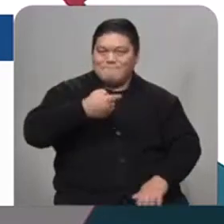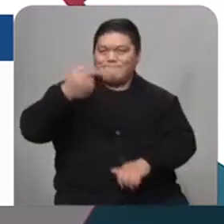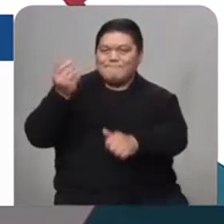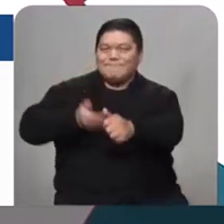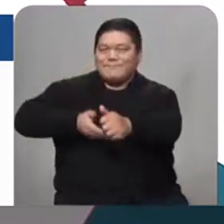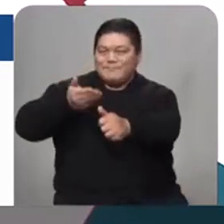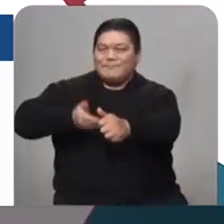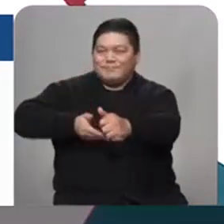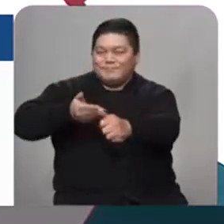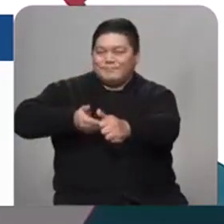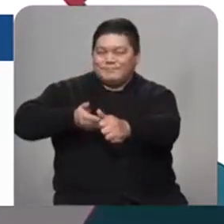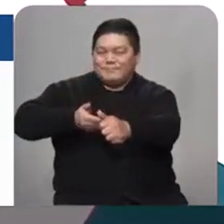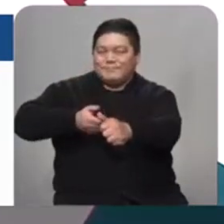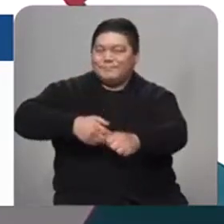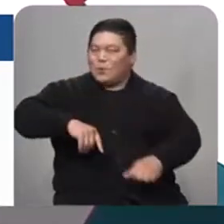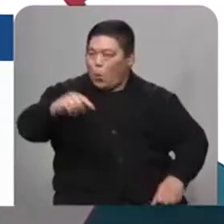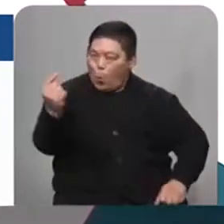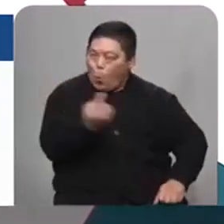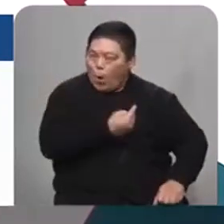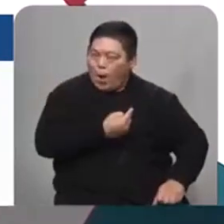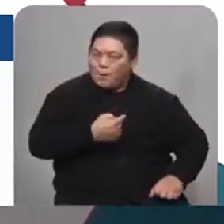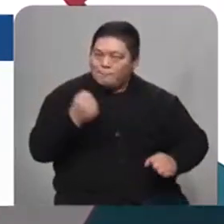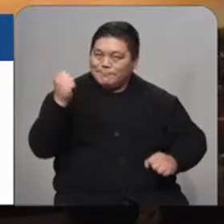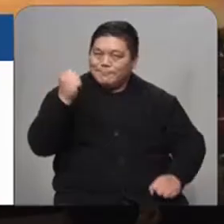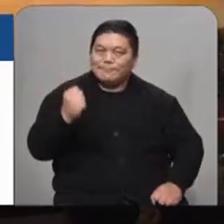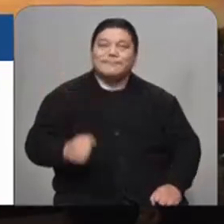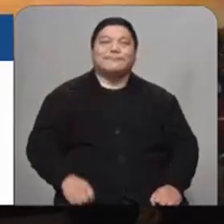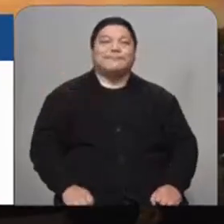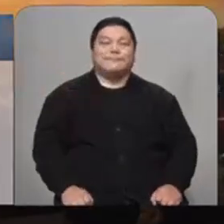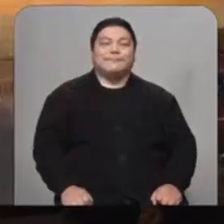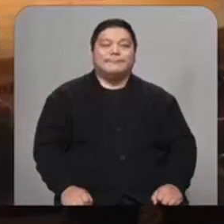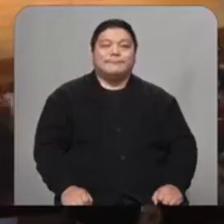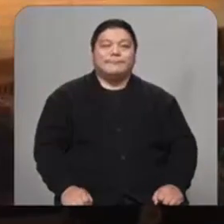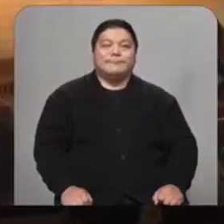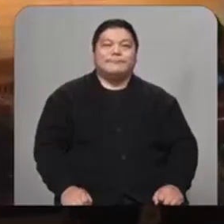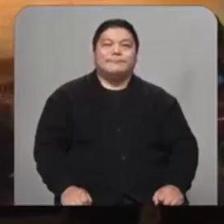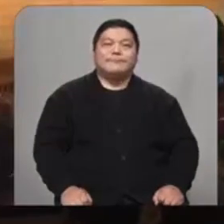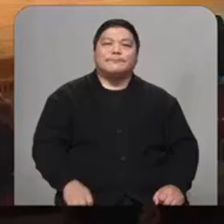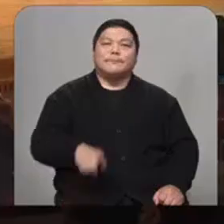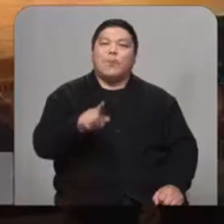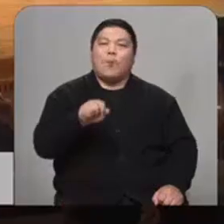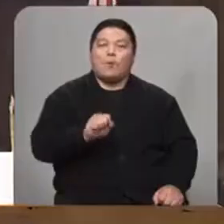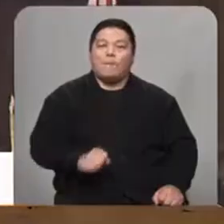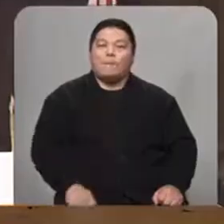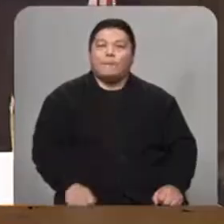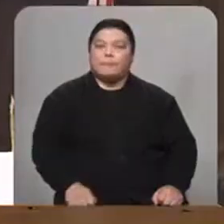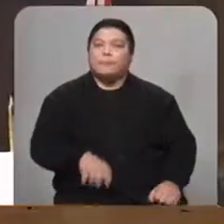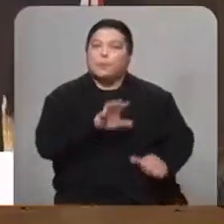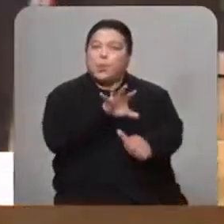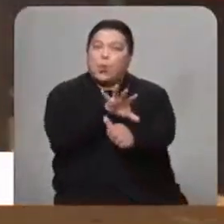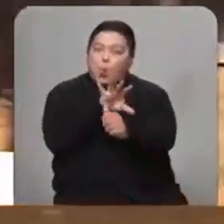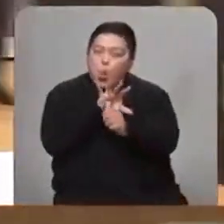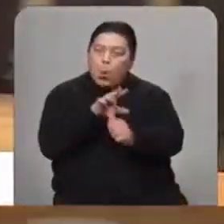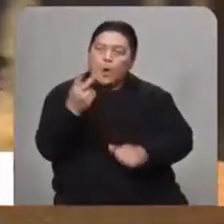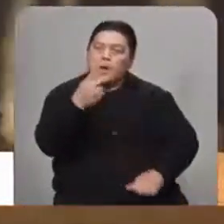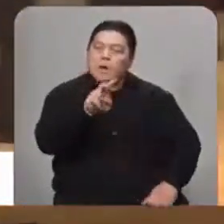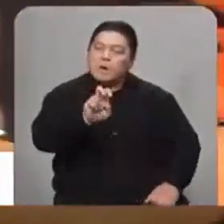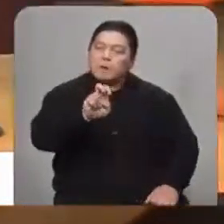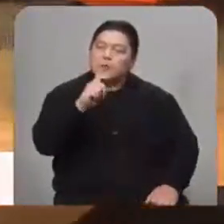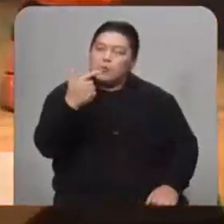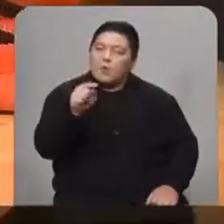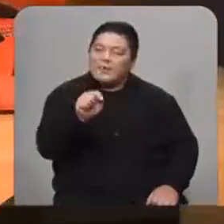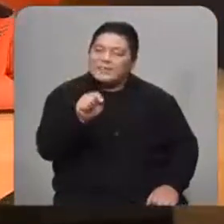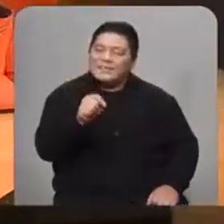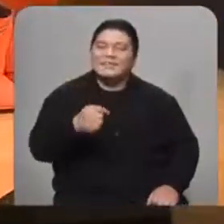방문해서 즐기실 일만 남았습니다. 비짓 강원! 강원도는 이번 기회를 통해 2026년까지 연간